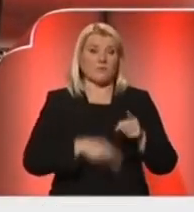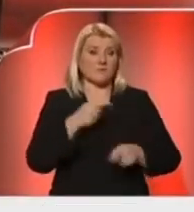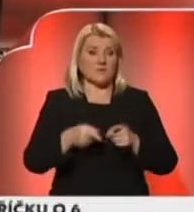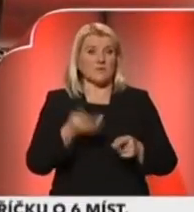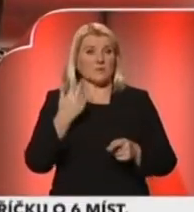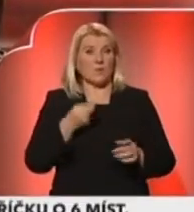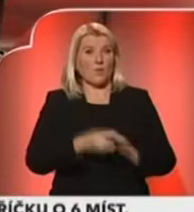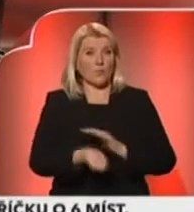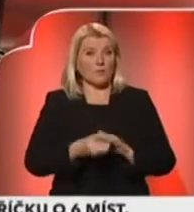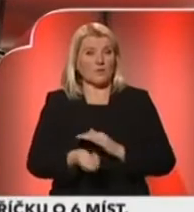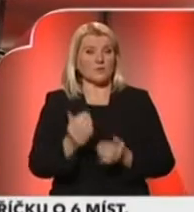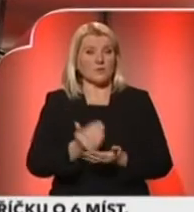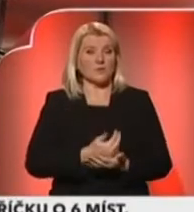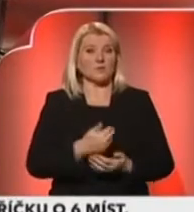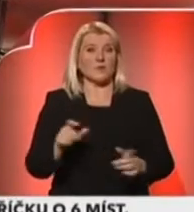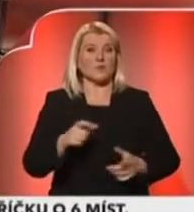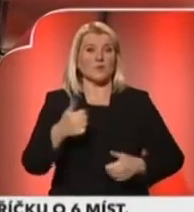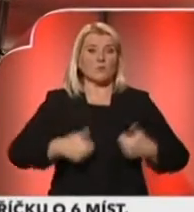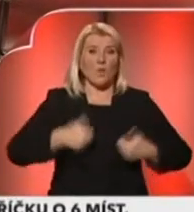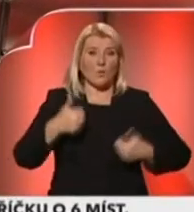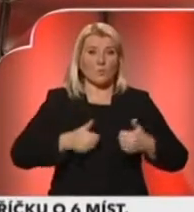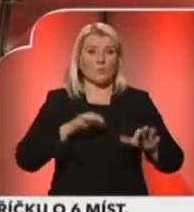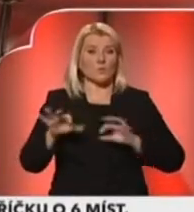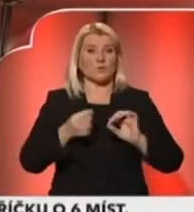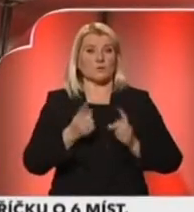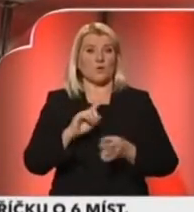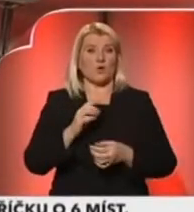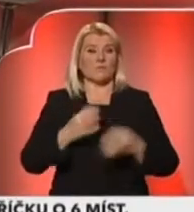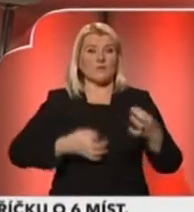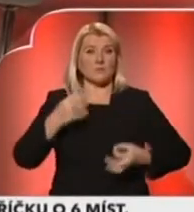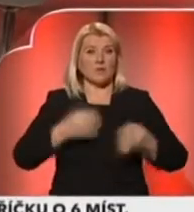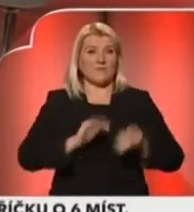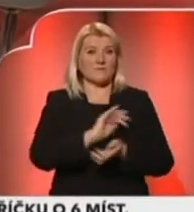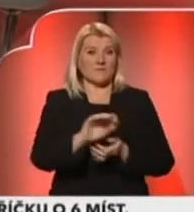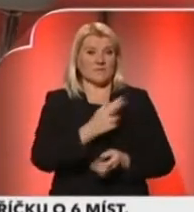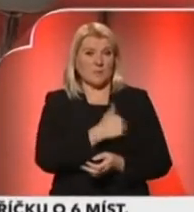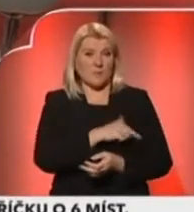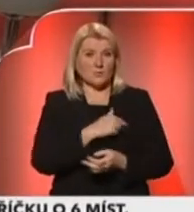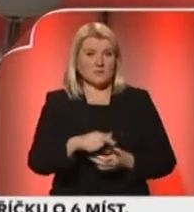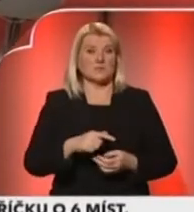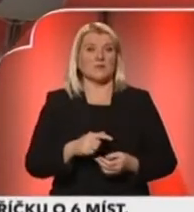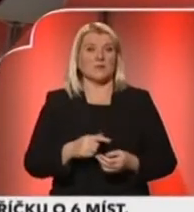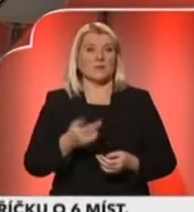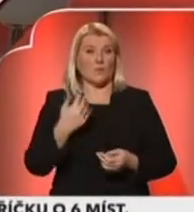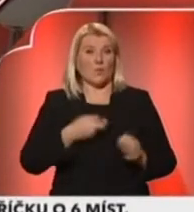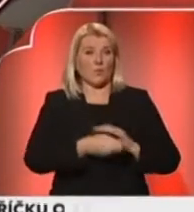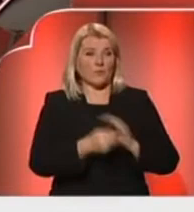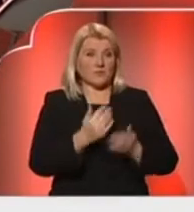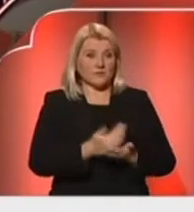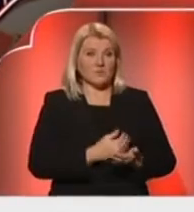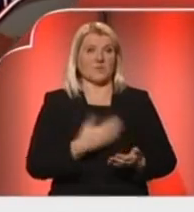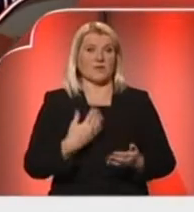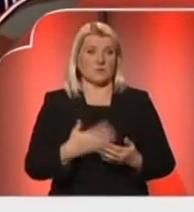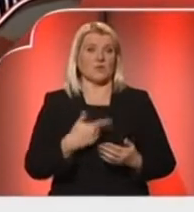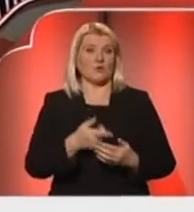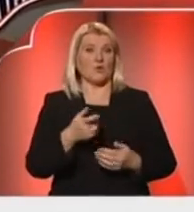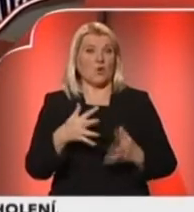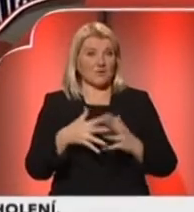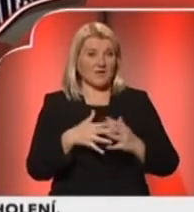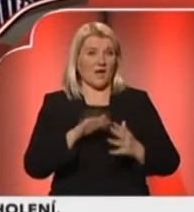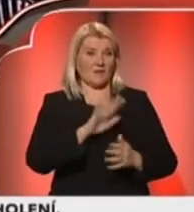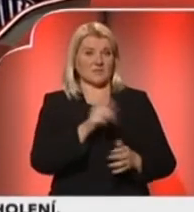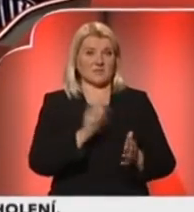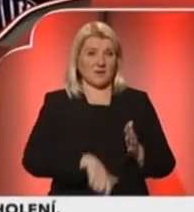úplatky, které měl vzít za ovlivnění soutěží na nákup vybavení pro nemocnice. To už jenom zase zmiňuji období jeho vlády